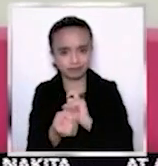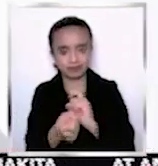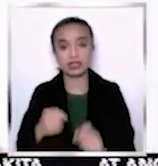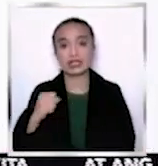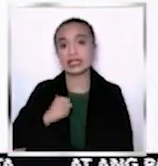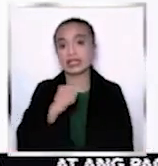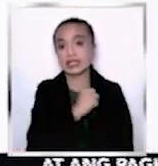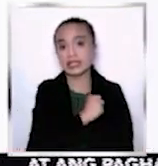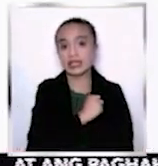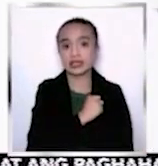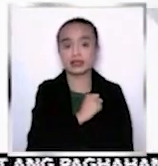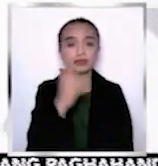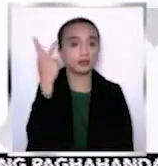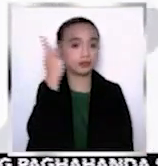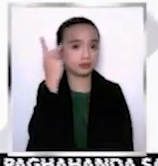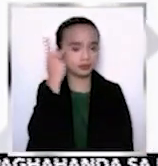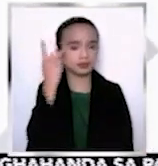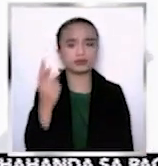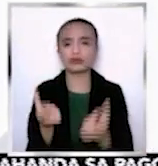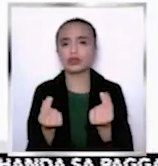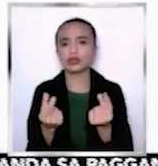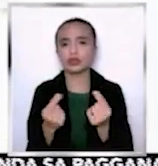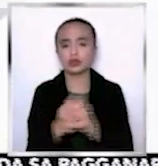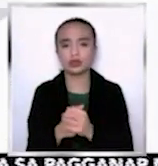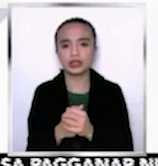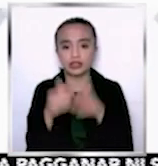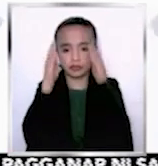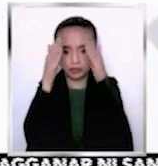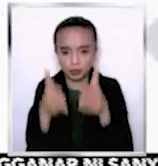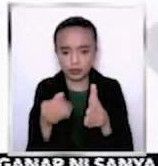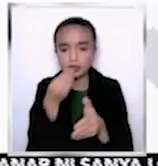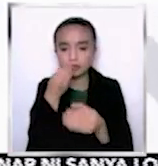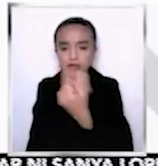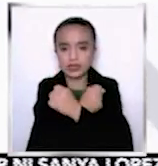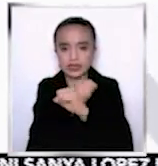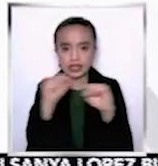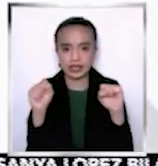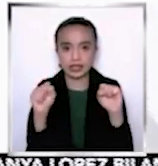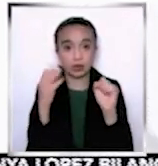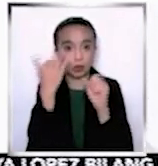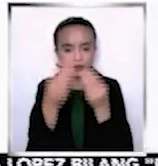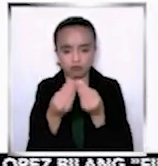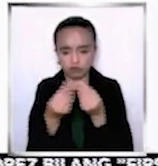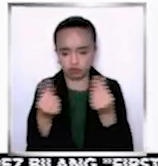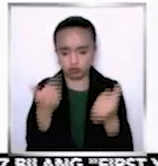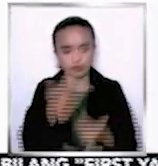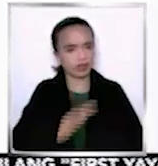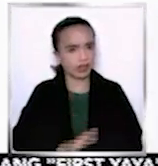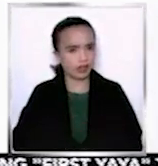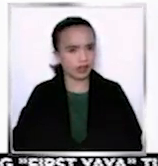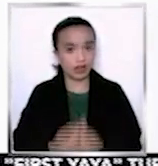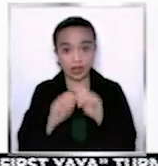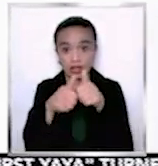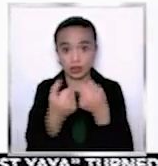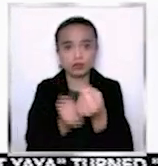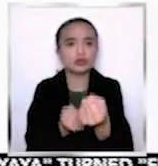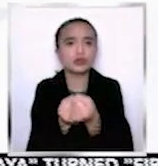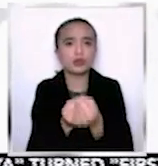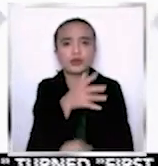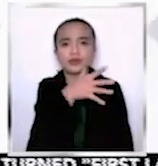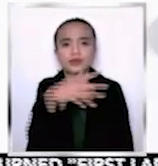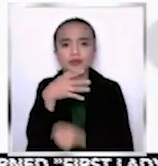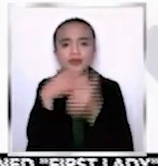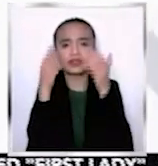Pangilinan sinabing tututok siya sa food security sa paglutas ng kagutuman sa pamamagitan ng pagsuporta sa mga magsasaka at